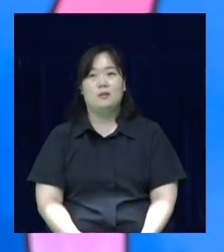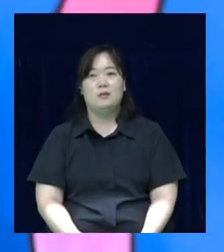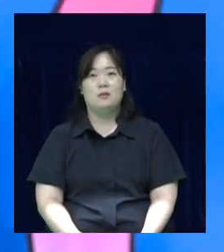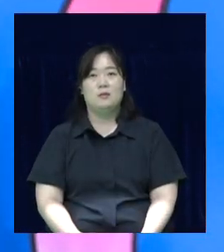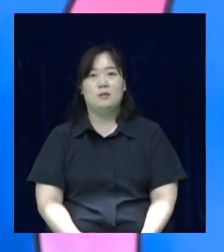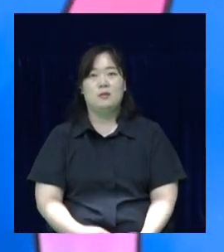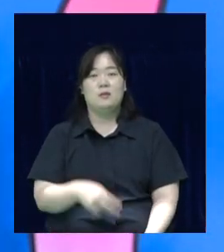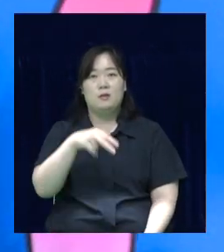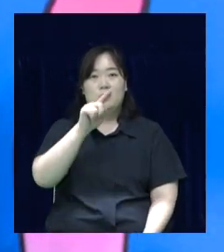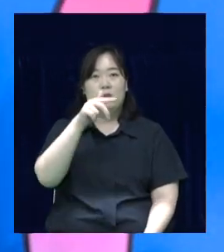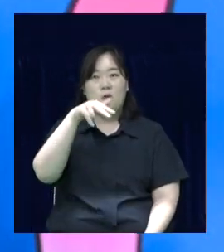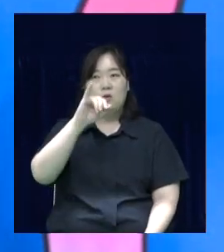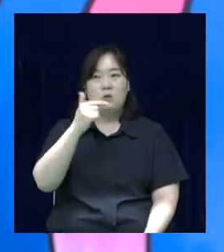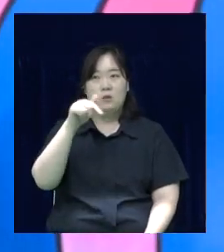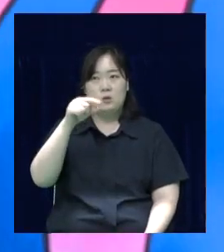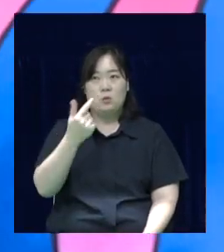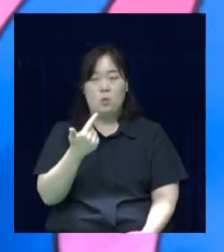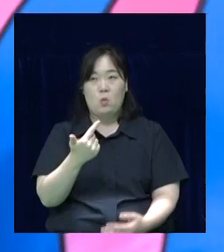서진곤 선수